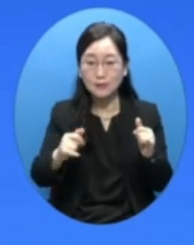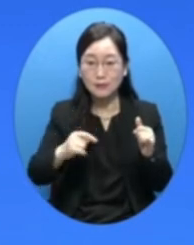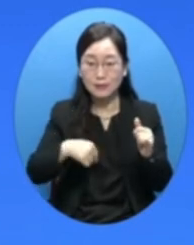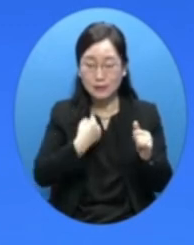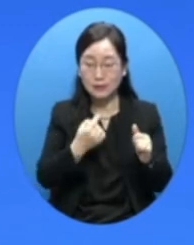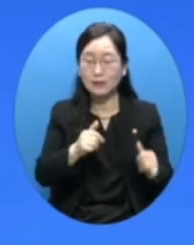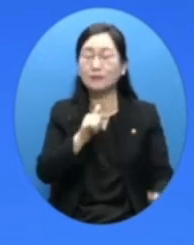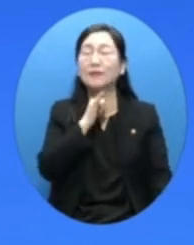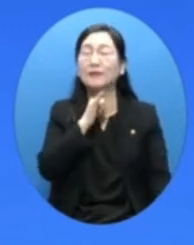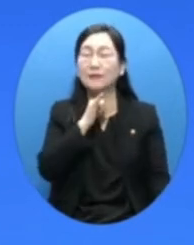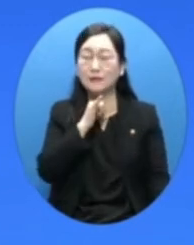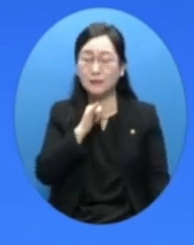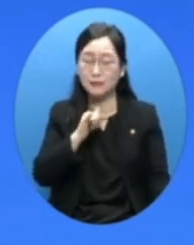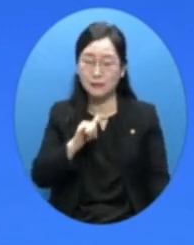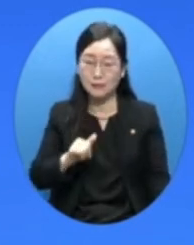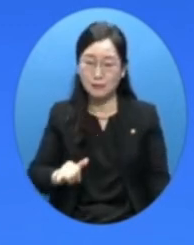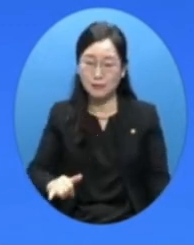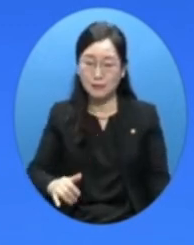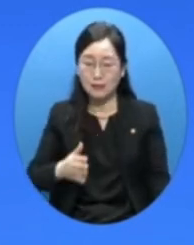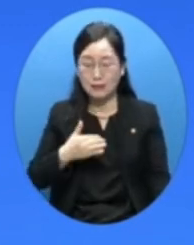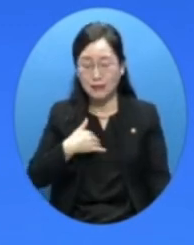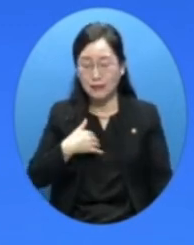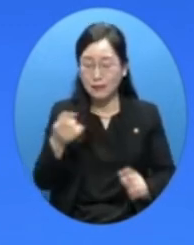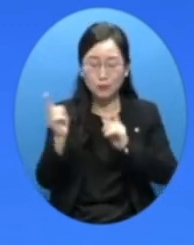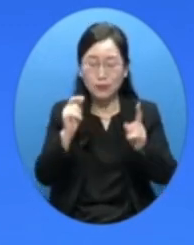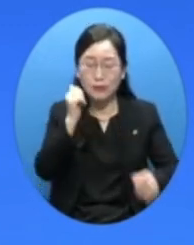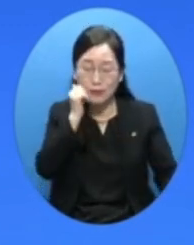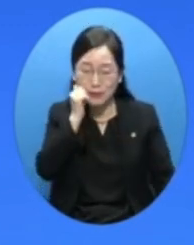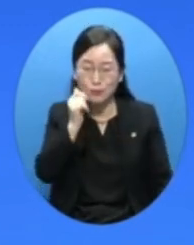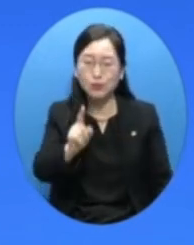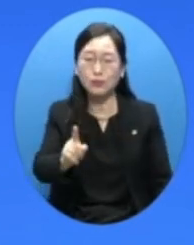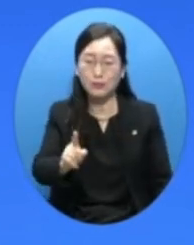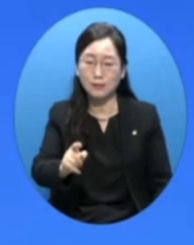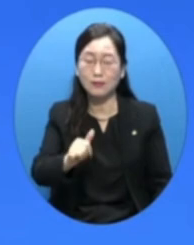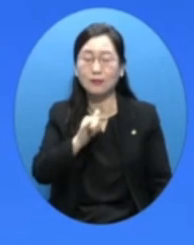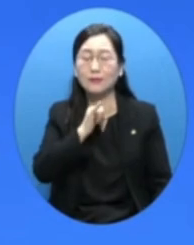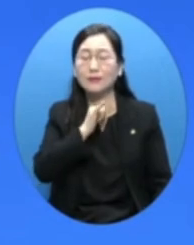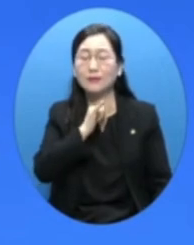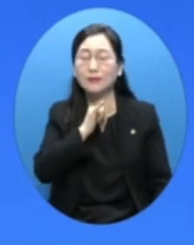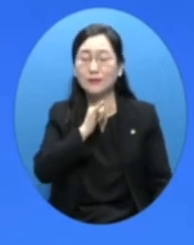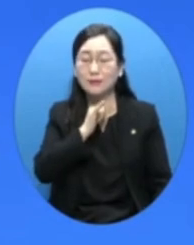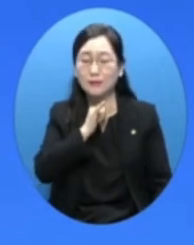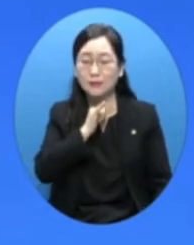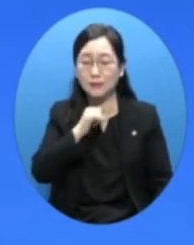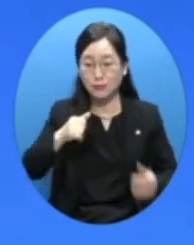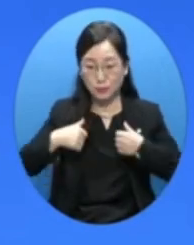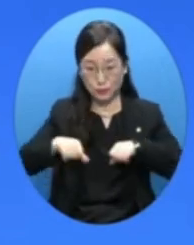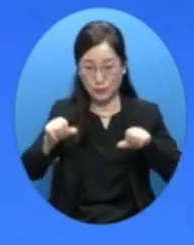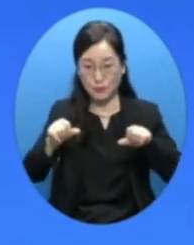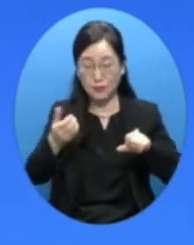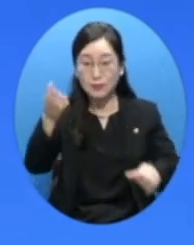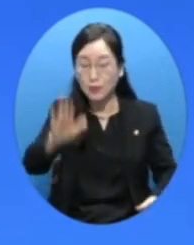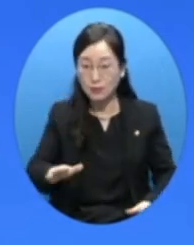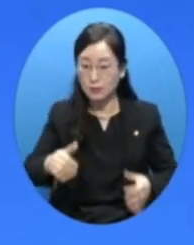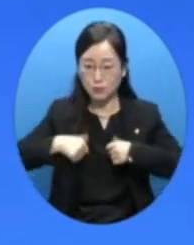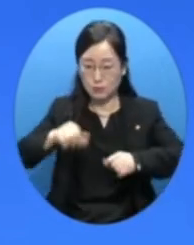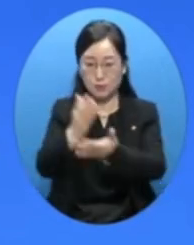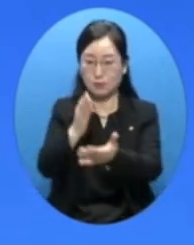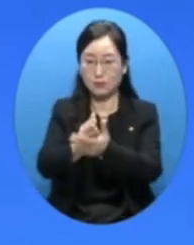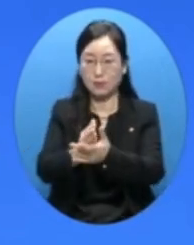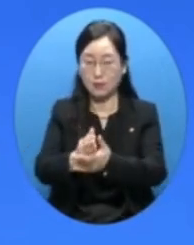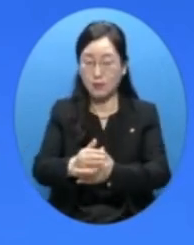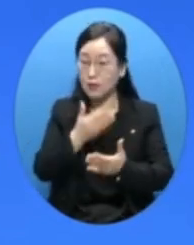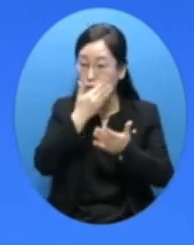목숨을 포기합니다. 내가 이렇게 살아 못하나 스스로 자포자기하고 인생을 포기하는데 절대 포기하면 안 됩니다. 이